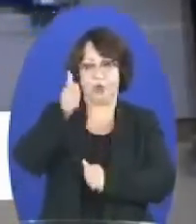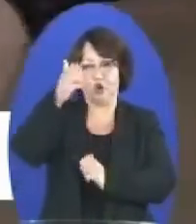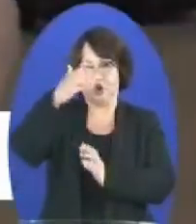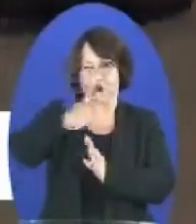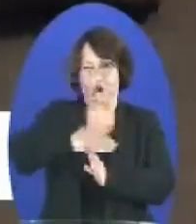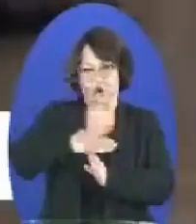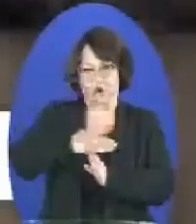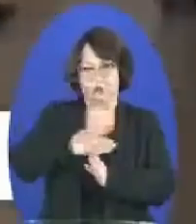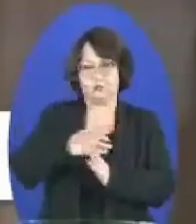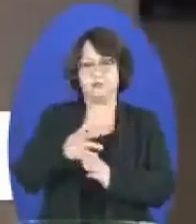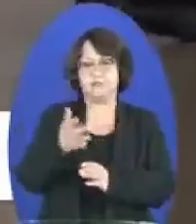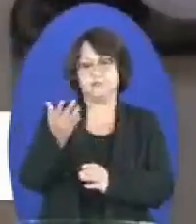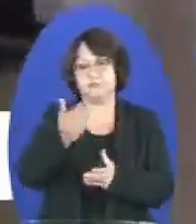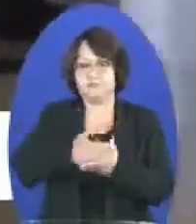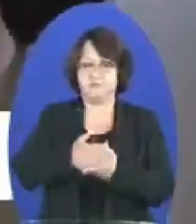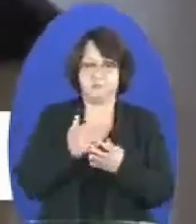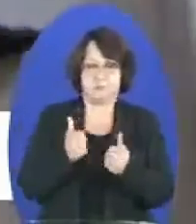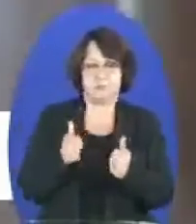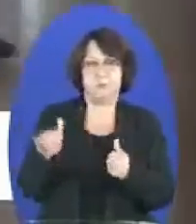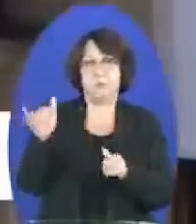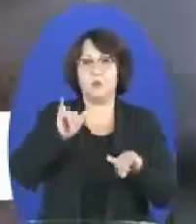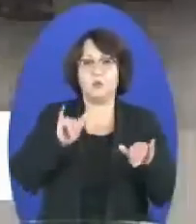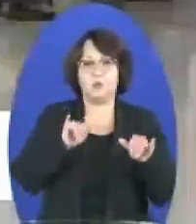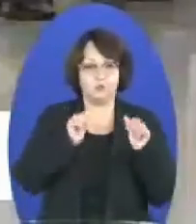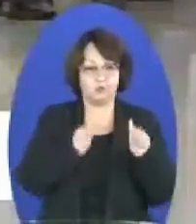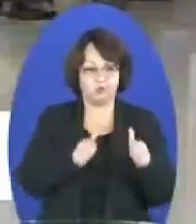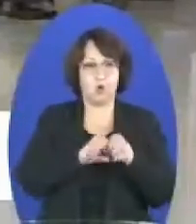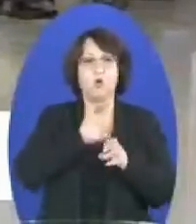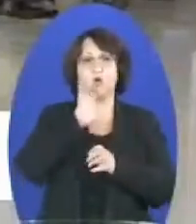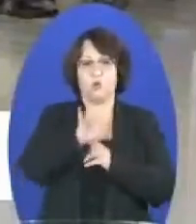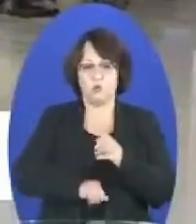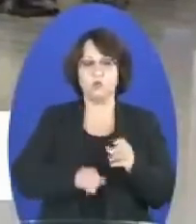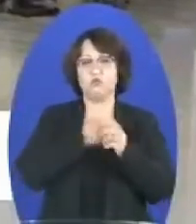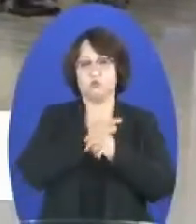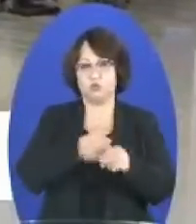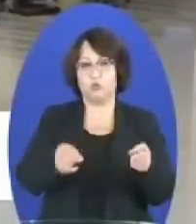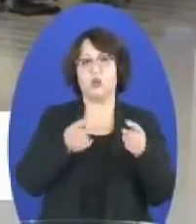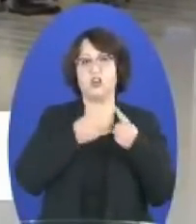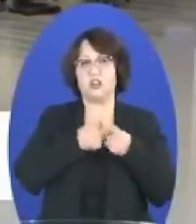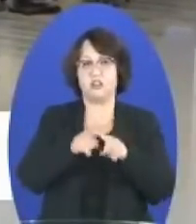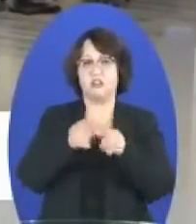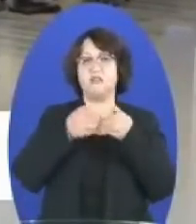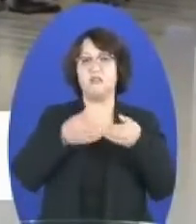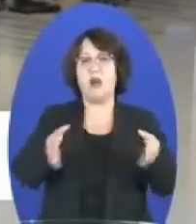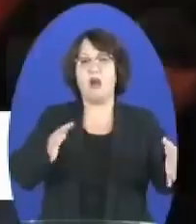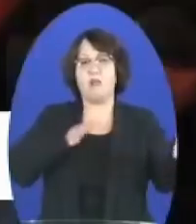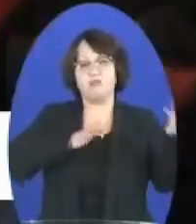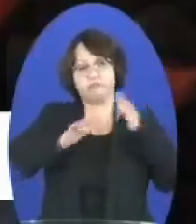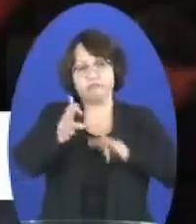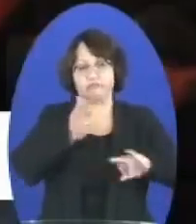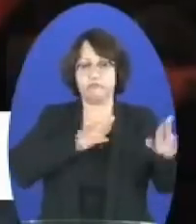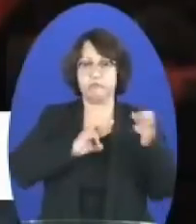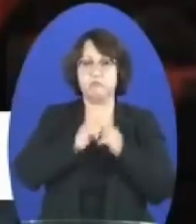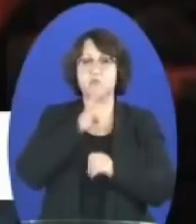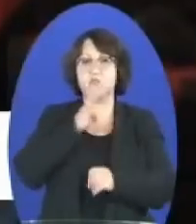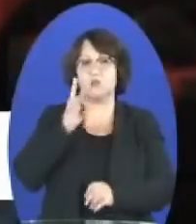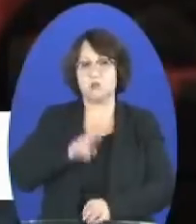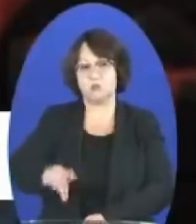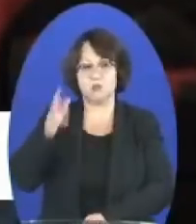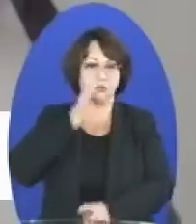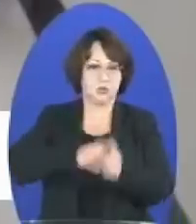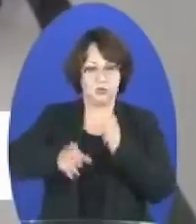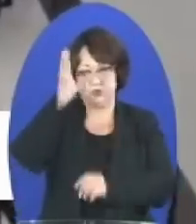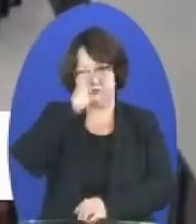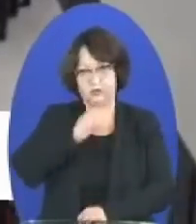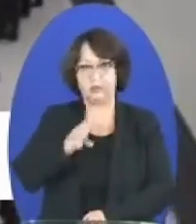зогсоож тогтоон барьж байгаа улс орнуудаас эхлээд бид олон улсын нислэгийн үе шаттайгаар эхлүүлэхээр төлөвлөж байна гэж Японы гадаад хэргийн сайд